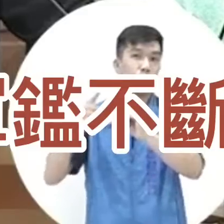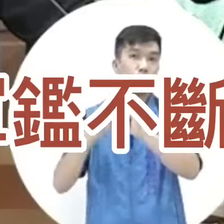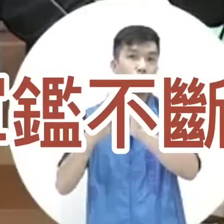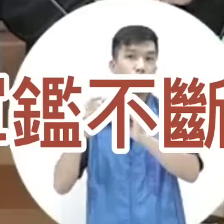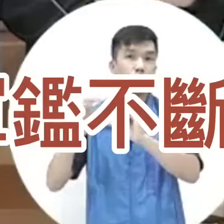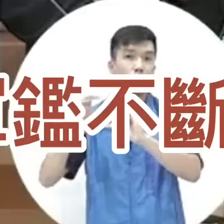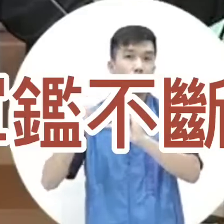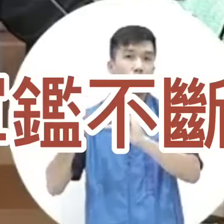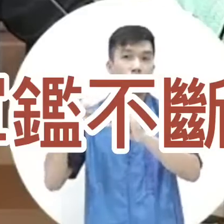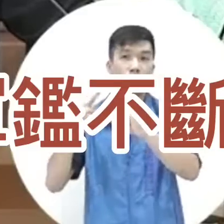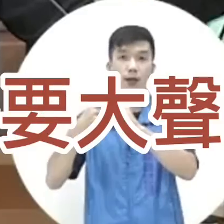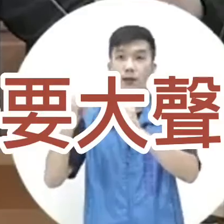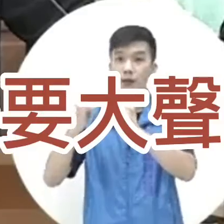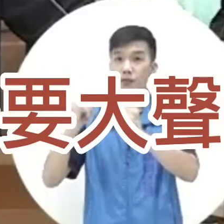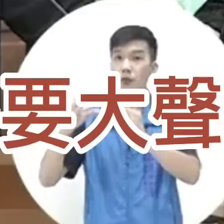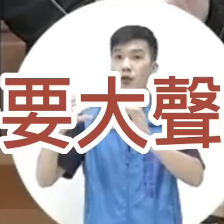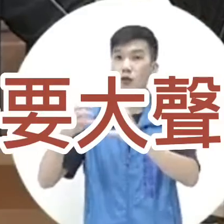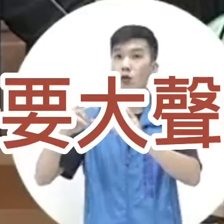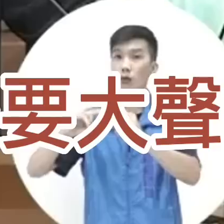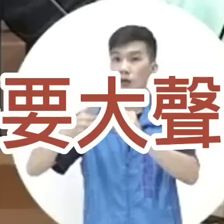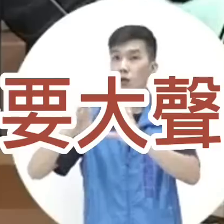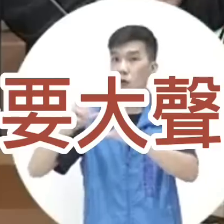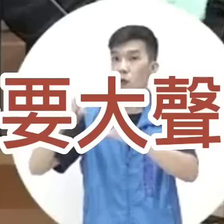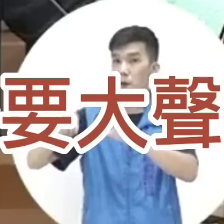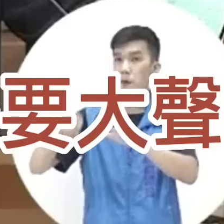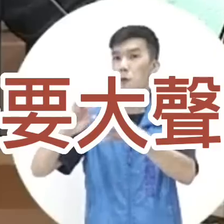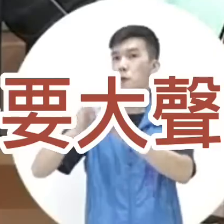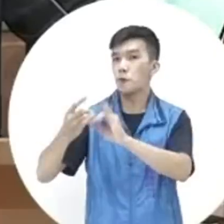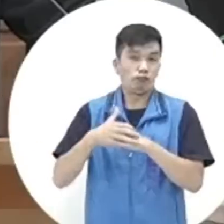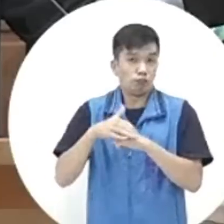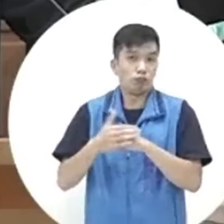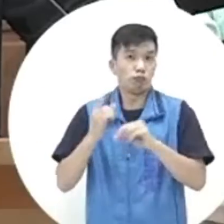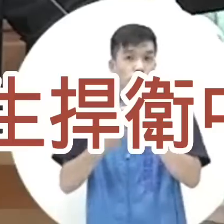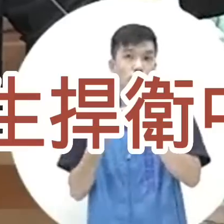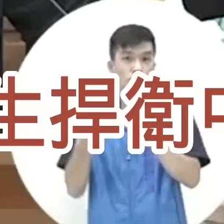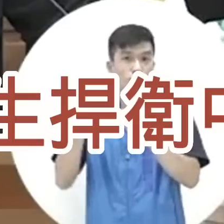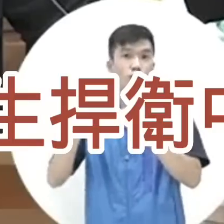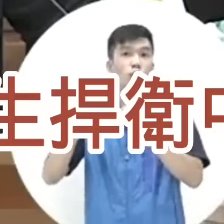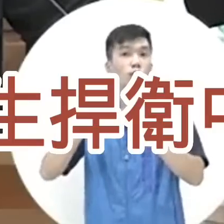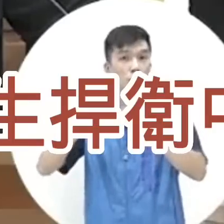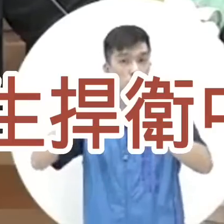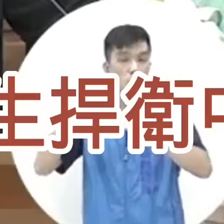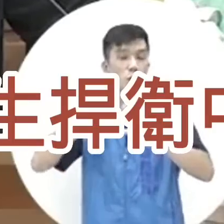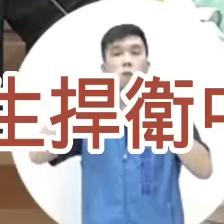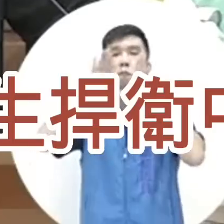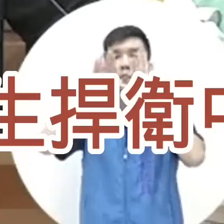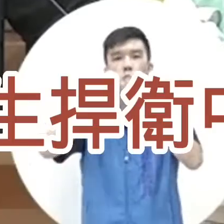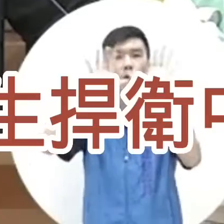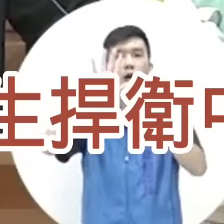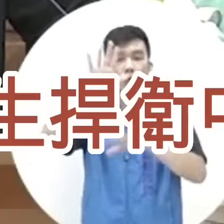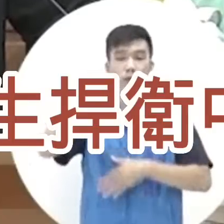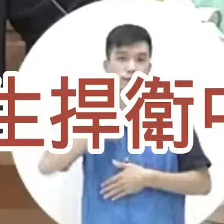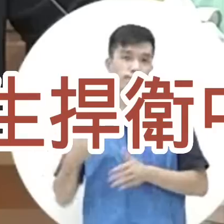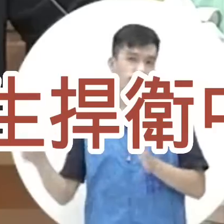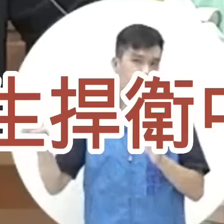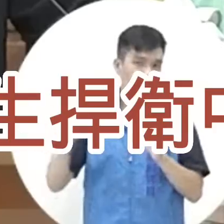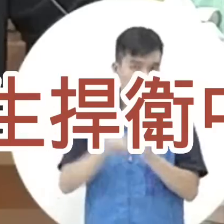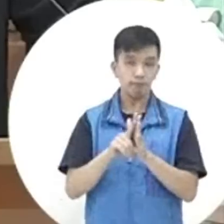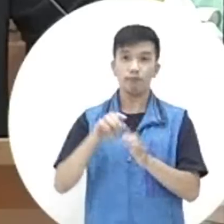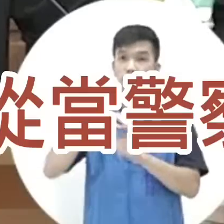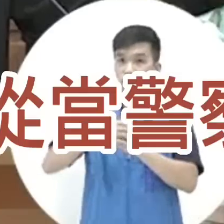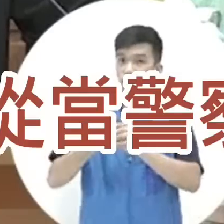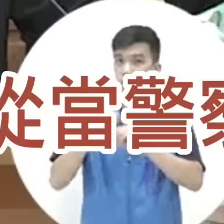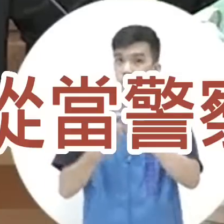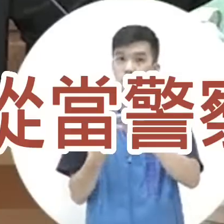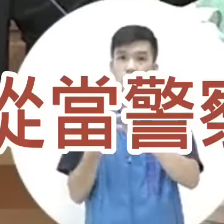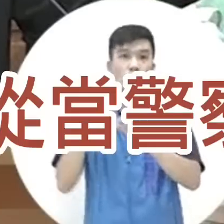军机军舰不断的扰台，是不是要大声的抗议啊？所以 我这一生捍卫中华民国，